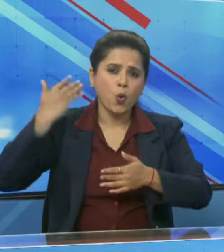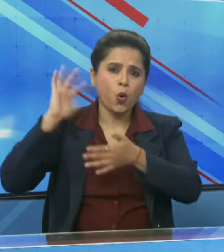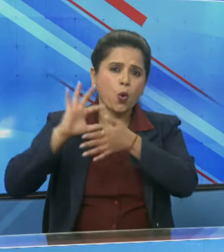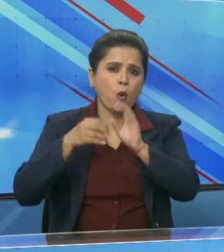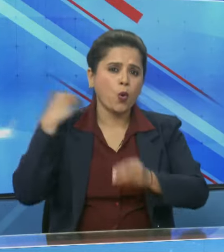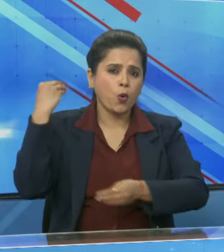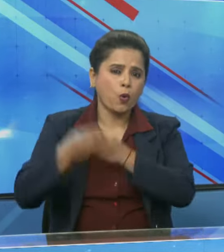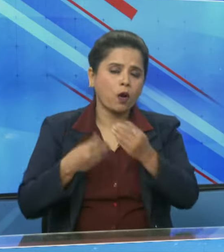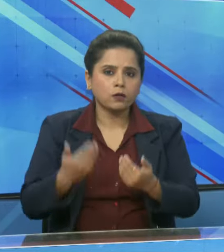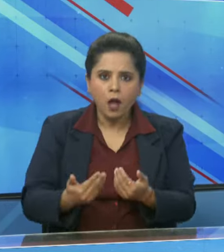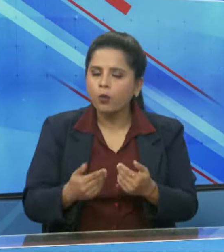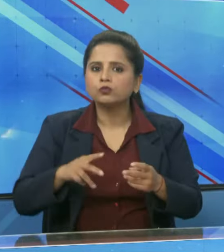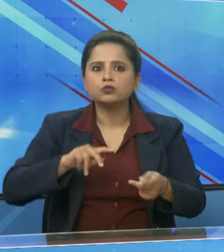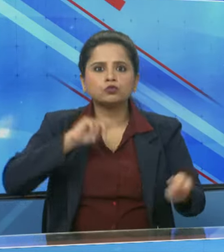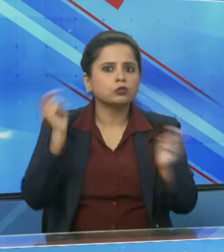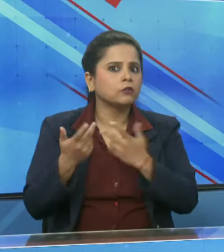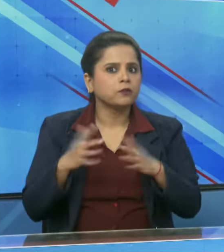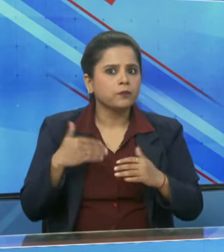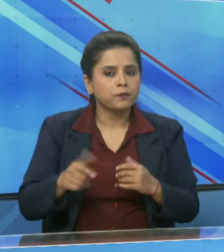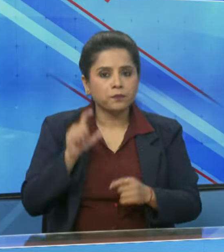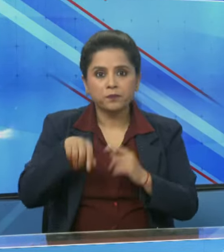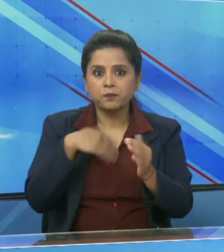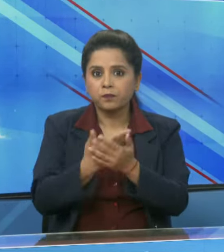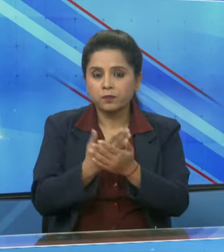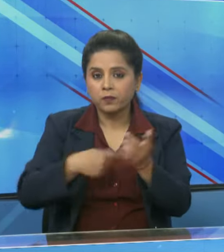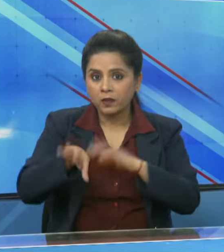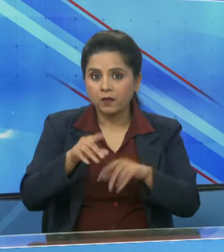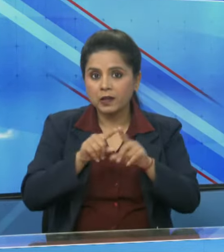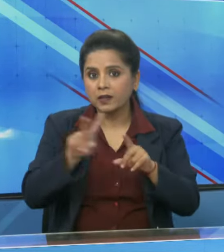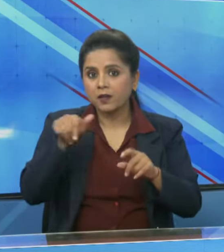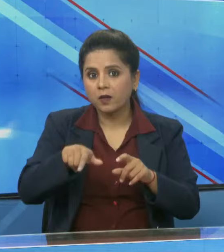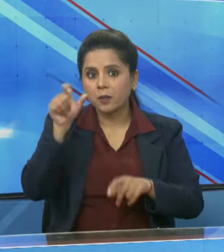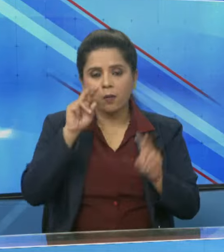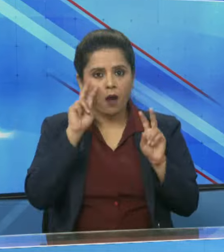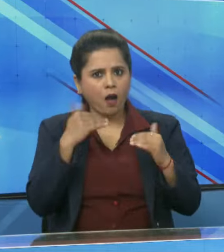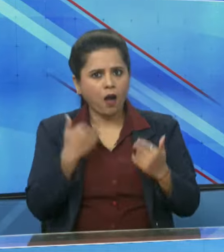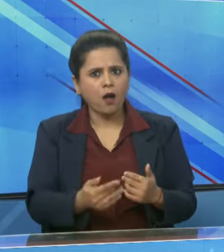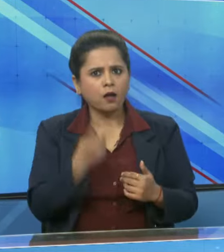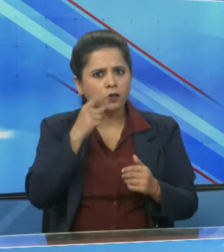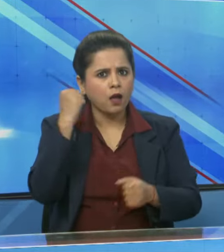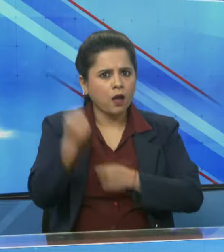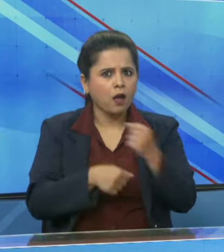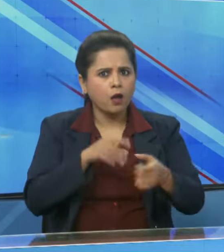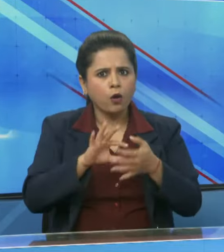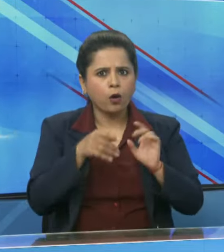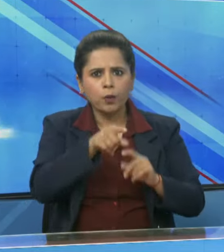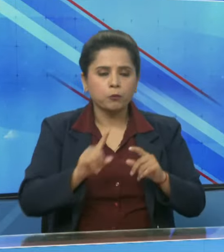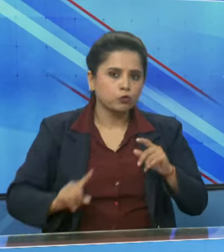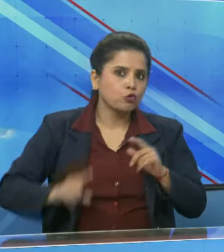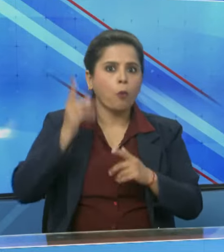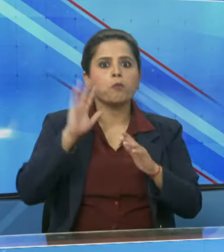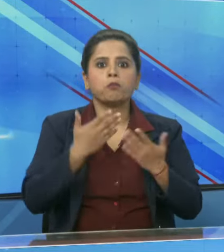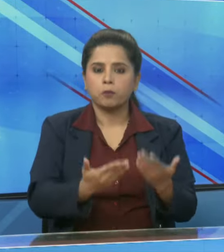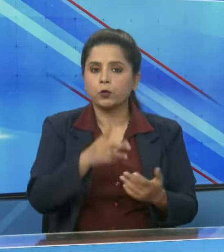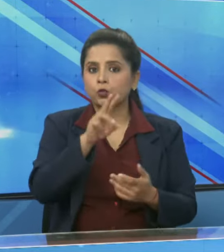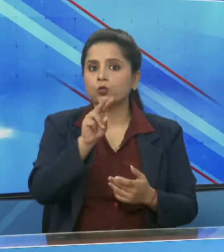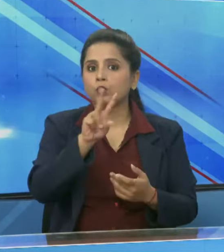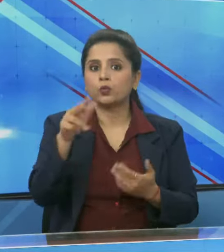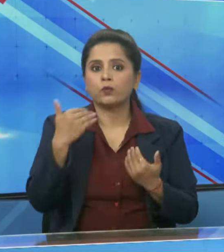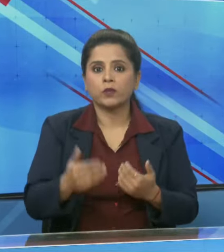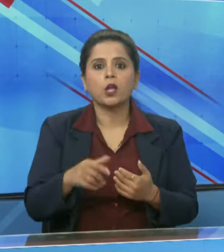परंपरा अब टूट गई है। प्रतिभागियों और टीवी के दर्शकों के लिहाज से एथलेटिक्स ओलंपिक का सबसे बड़ा खेल है। 2028 में